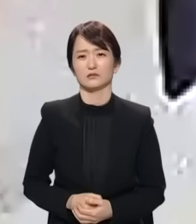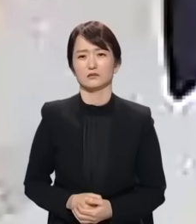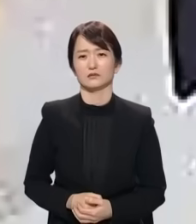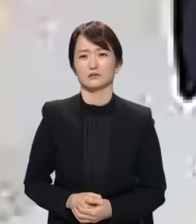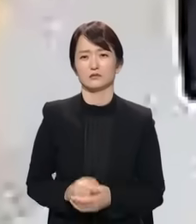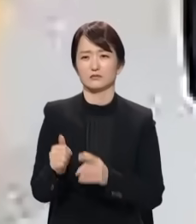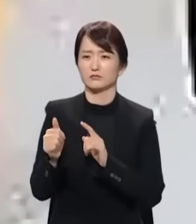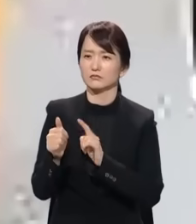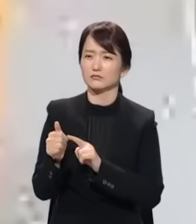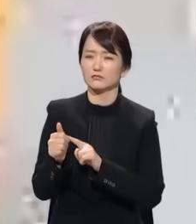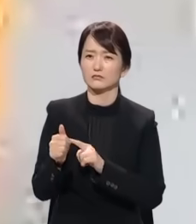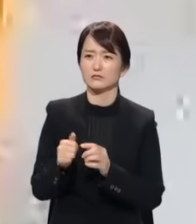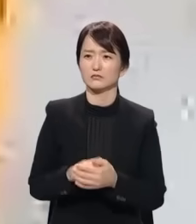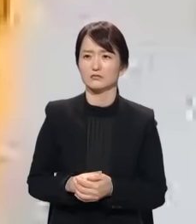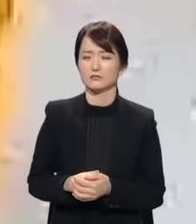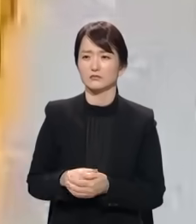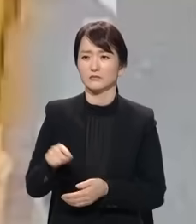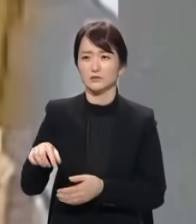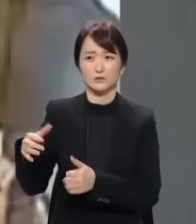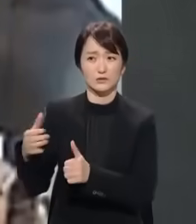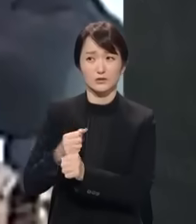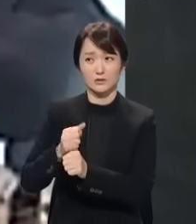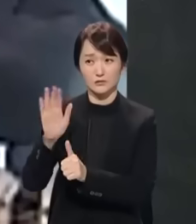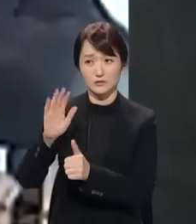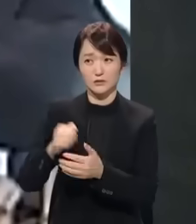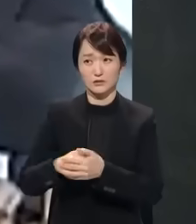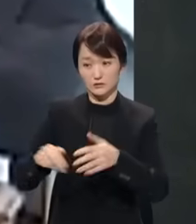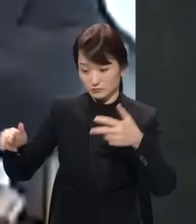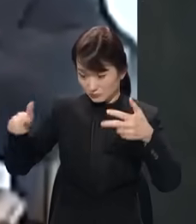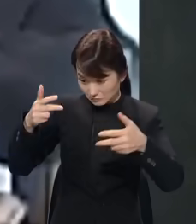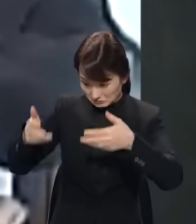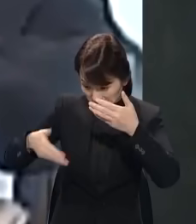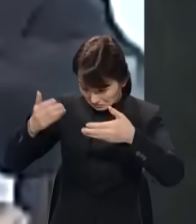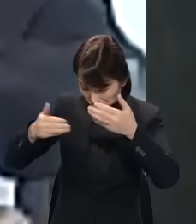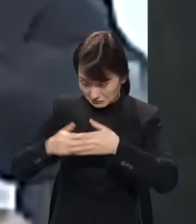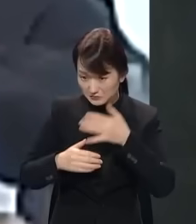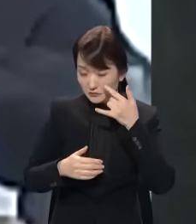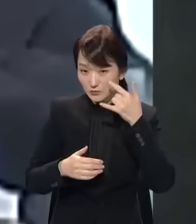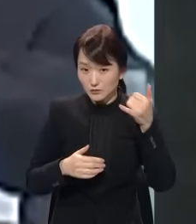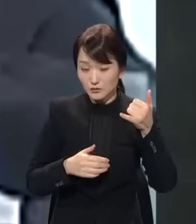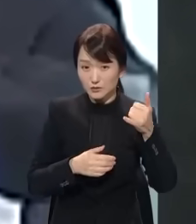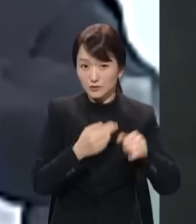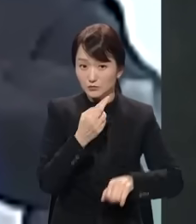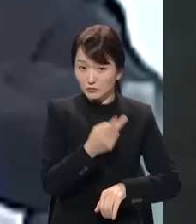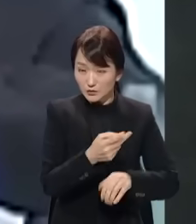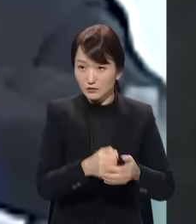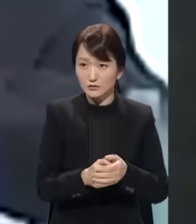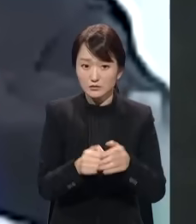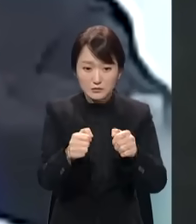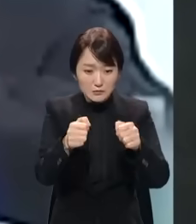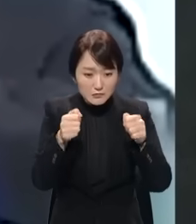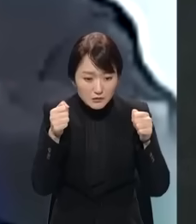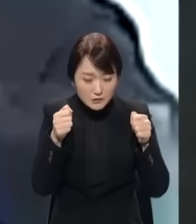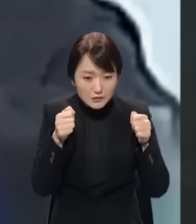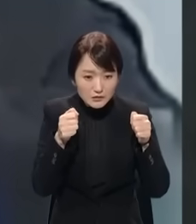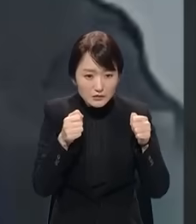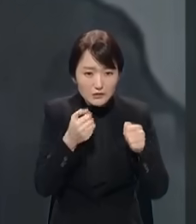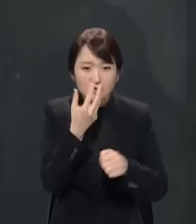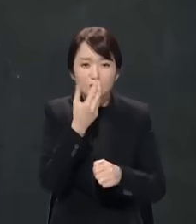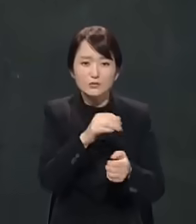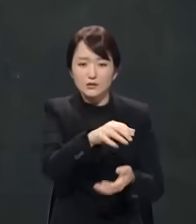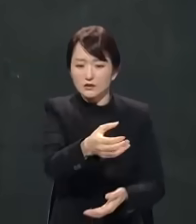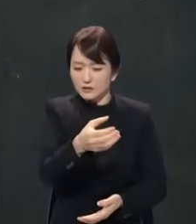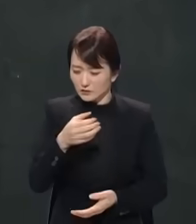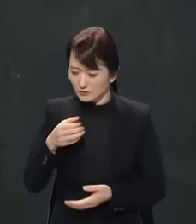같지 않은 게 여기는 안 잡혔는데 CCTV를 또 되감아 보니까 부모님이 안 계신 틈에 또 냉장고에서 음료수도 하나 더 꺼내서